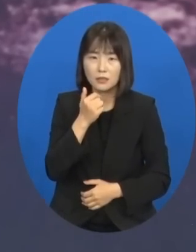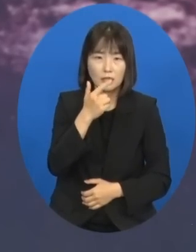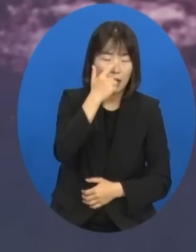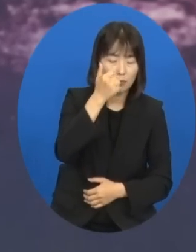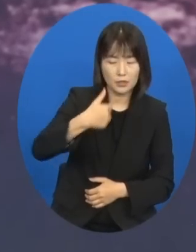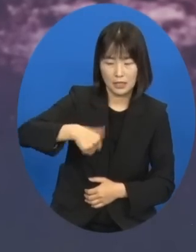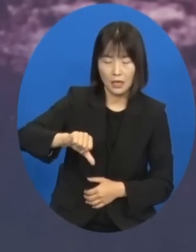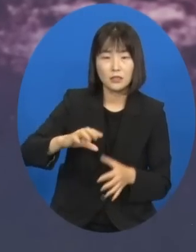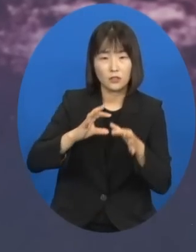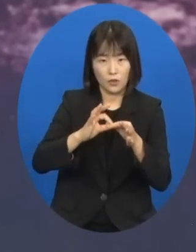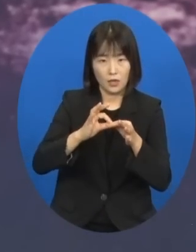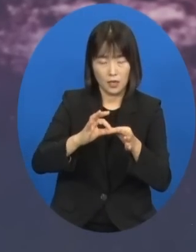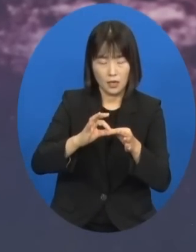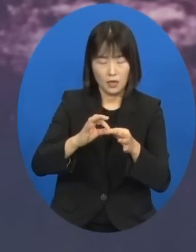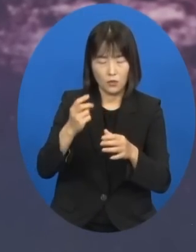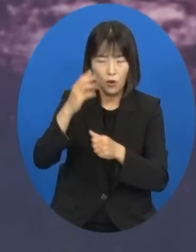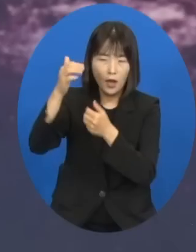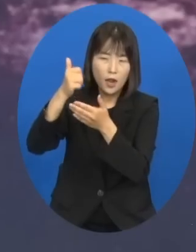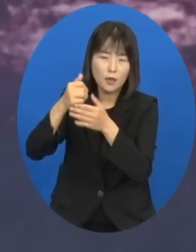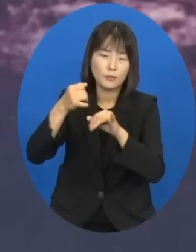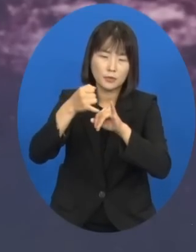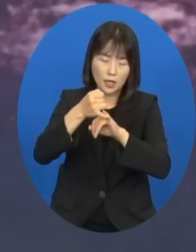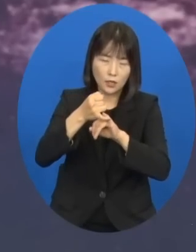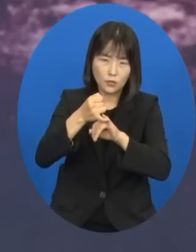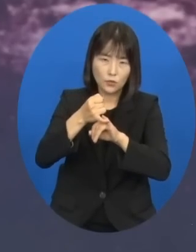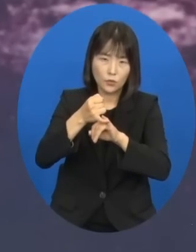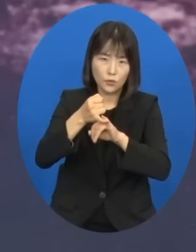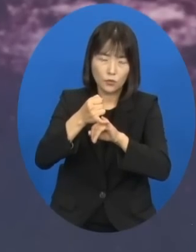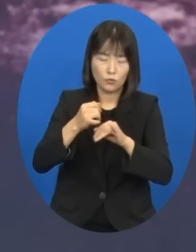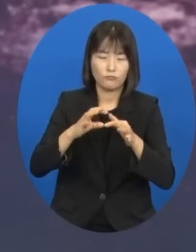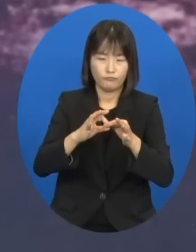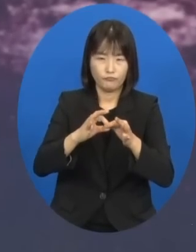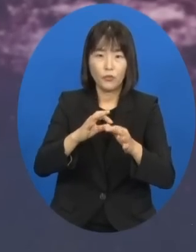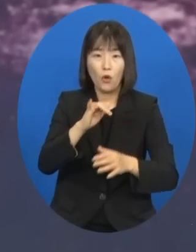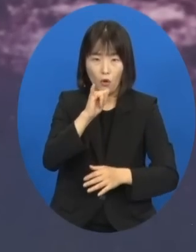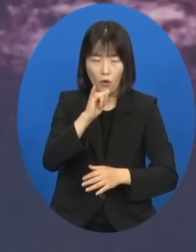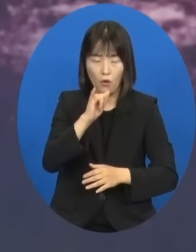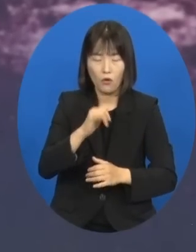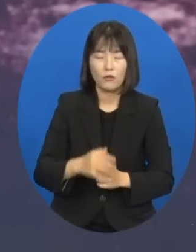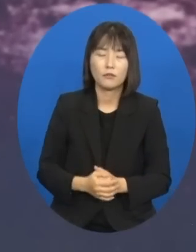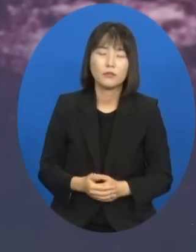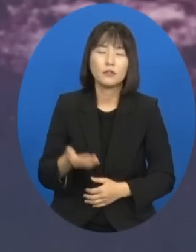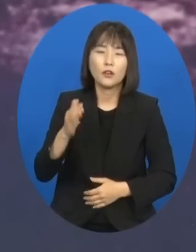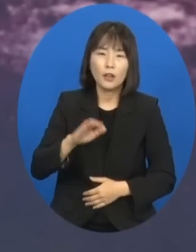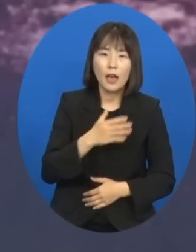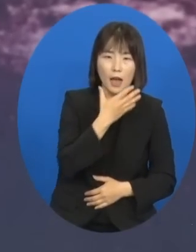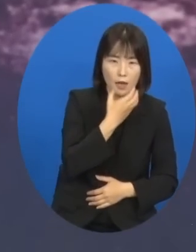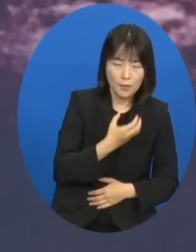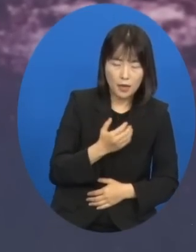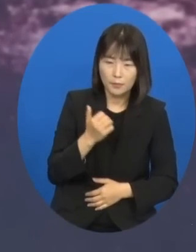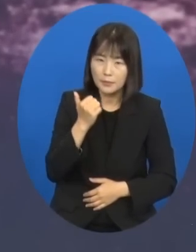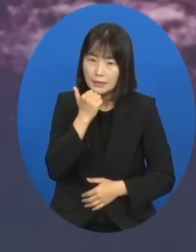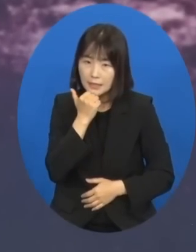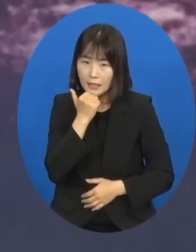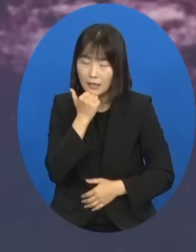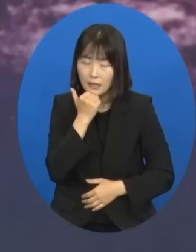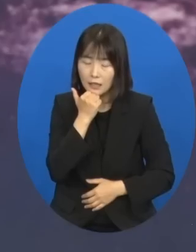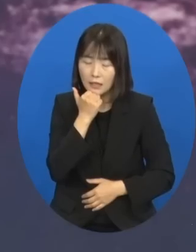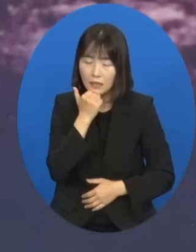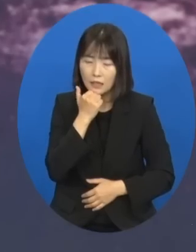관계로 이미 묶여 있고 약속이 계속 이어지기 때문에 그렇습니다. 그러나 아브라함과 이삭의